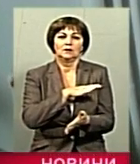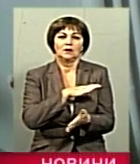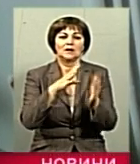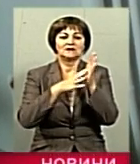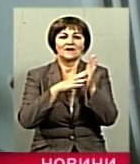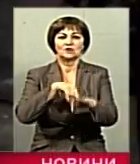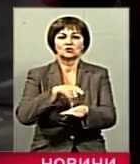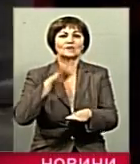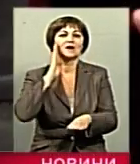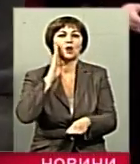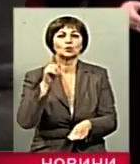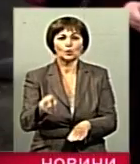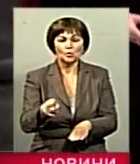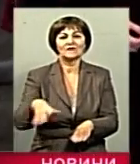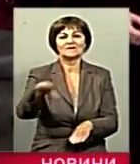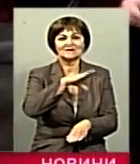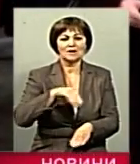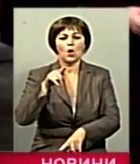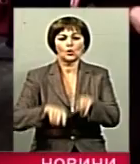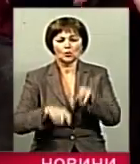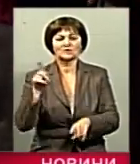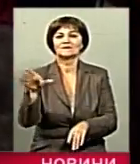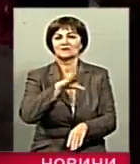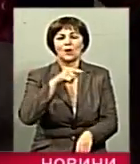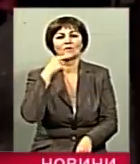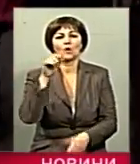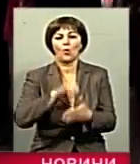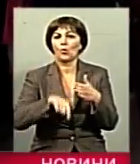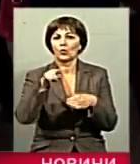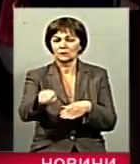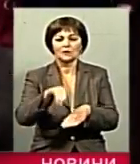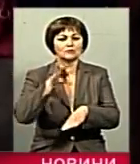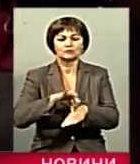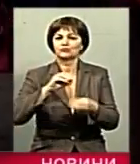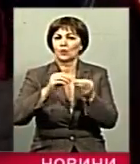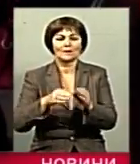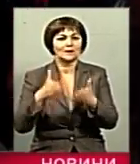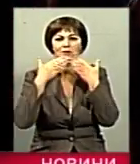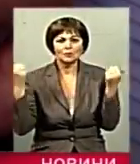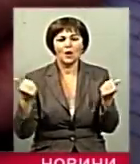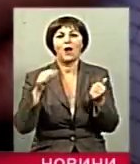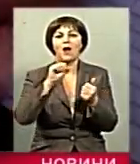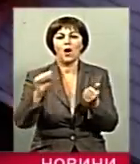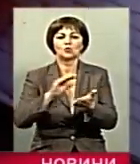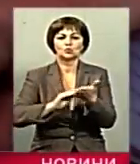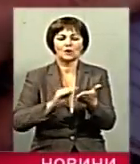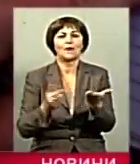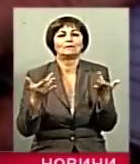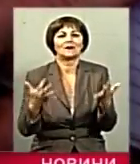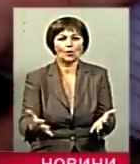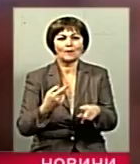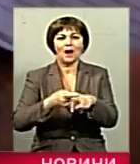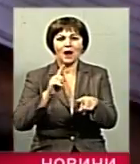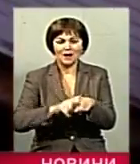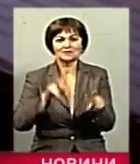9 часов ранку. Усі родичі в один голос твердять, що патологій у вагітної не було. Та й у журналі прийому породіль діагноз